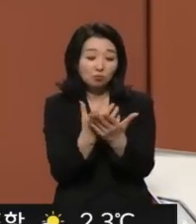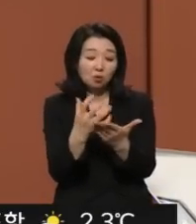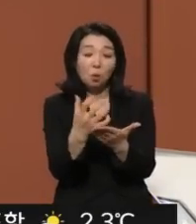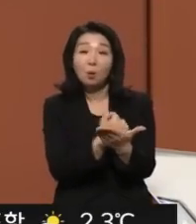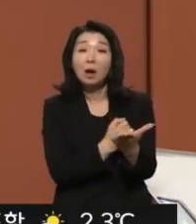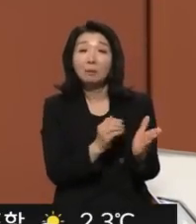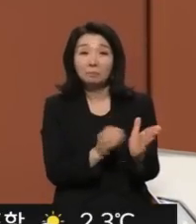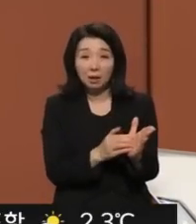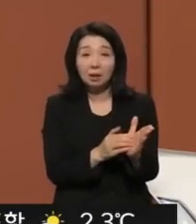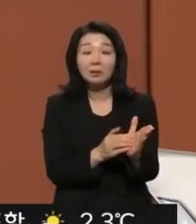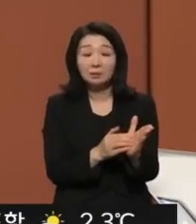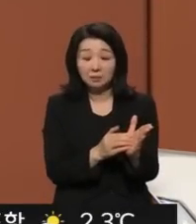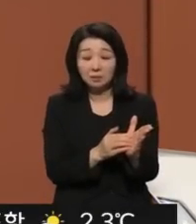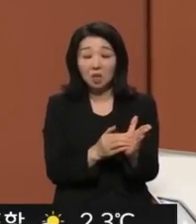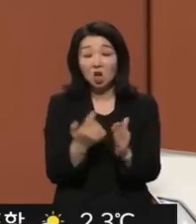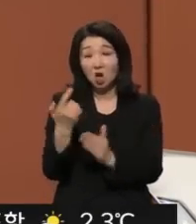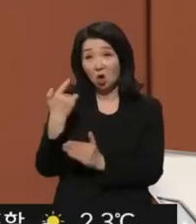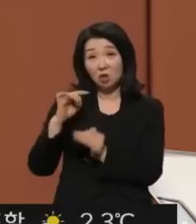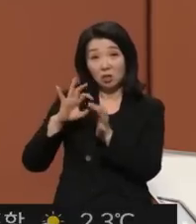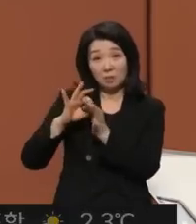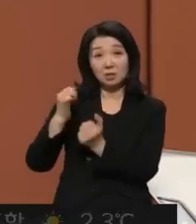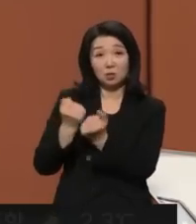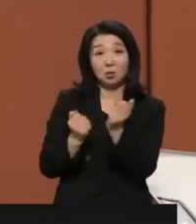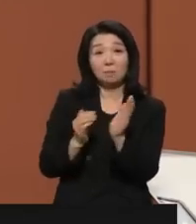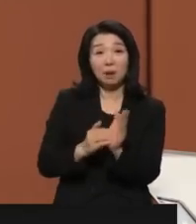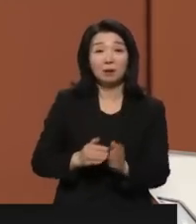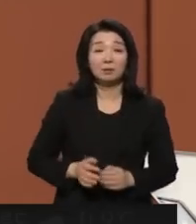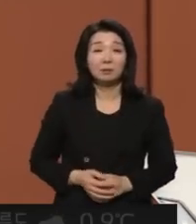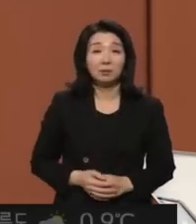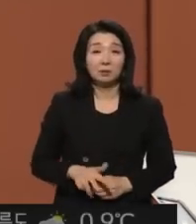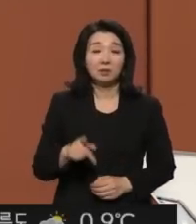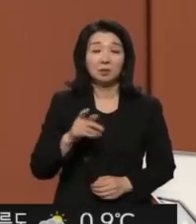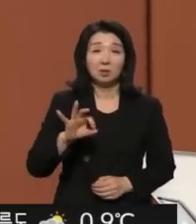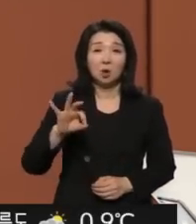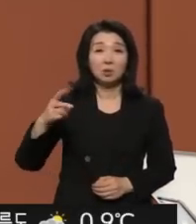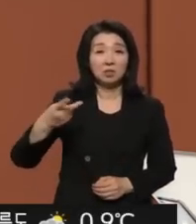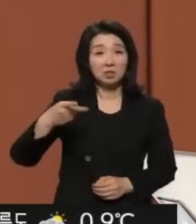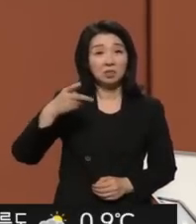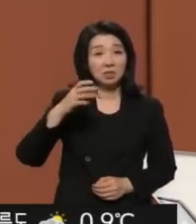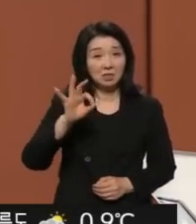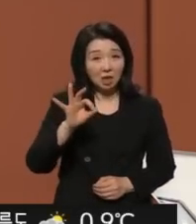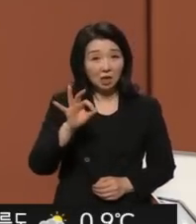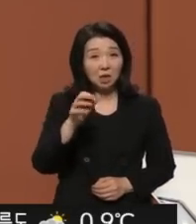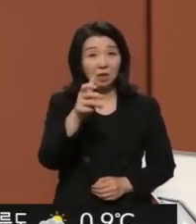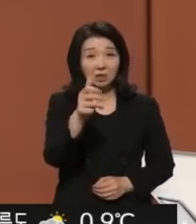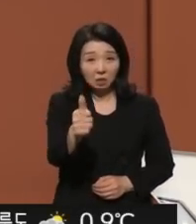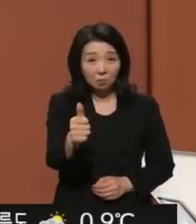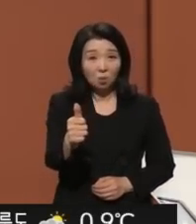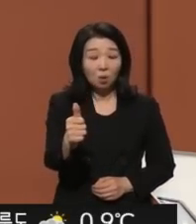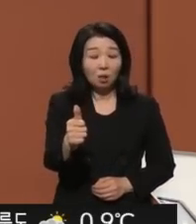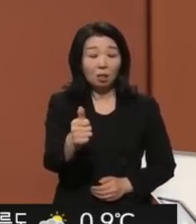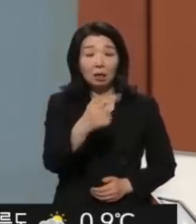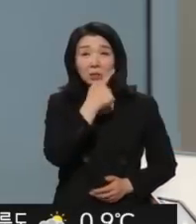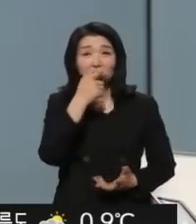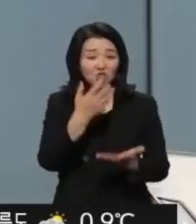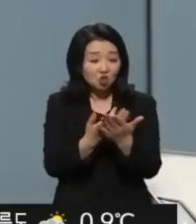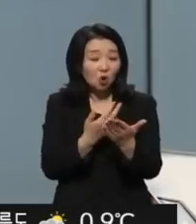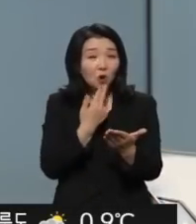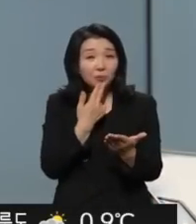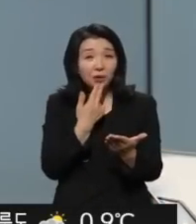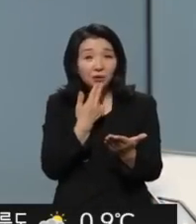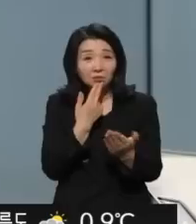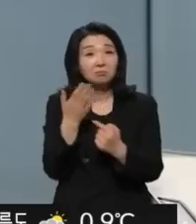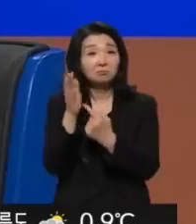확보했다. 어제 이제 박준우 마커가 관련된 내용을 소개를 했는데 정진상 정무조정실장 측이 물증이 되지 못한다. 입장문을